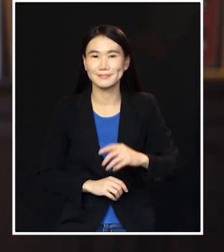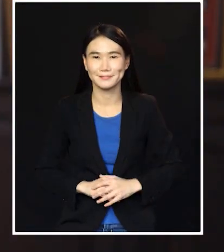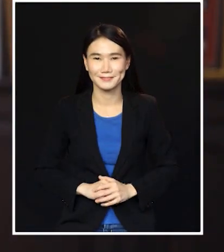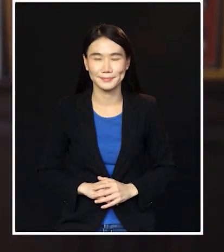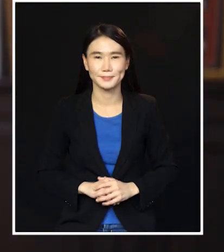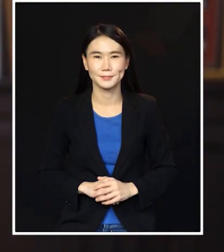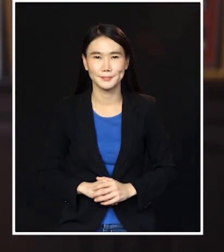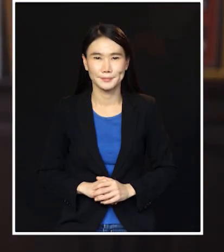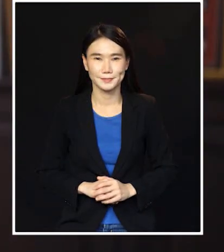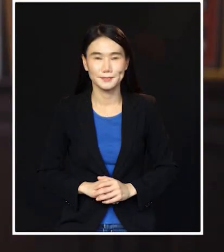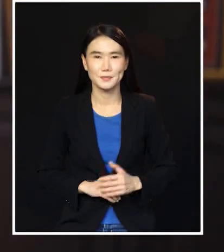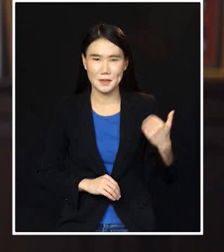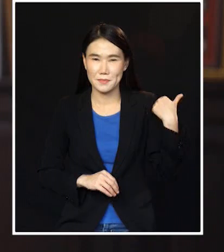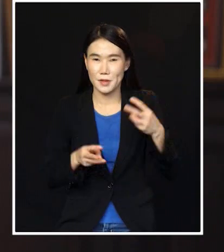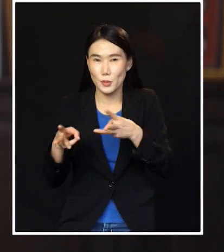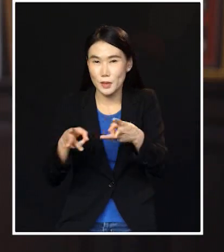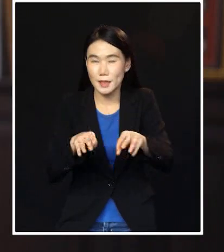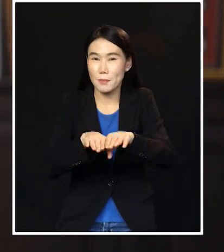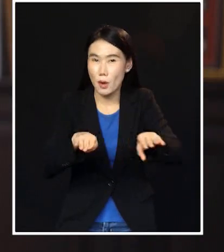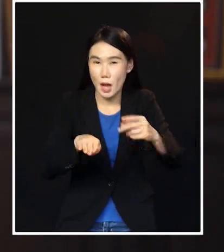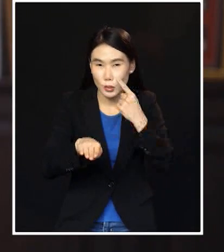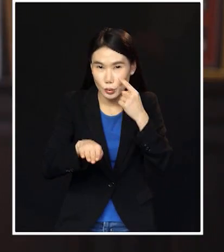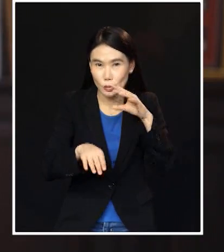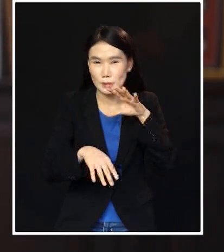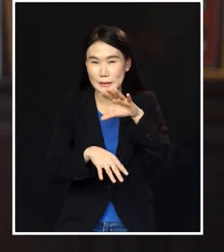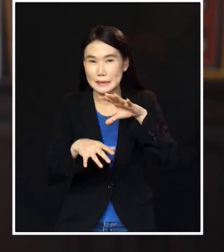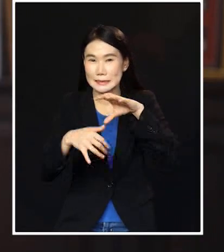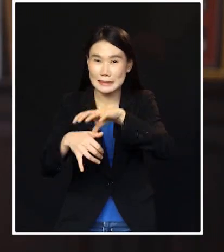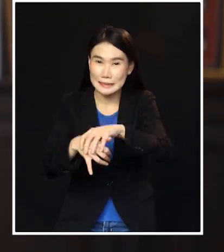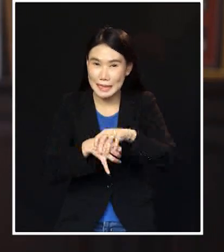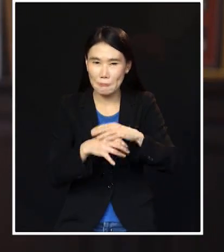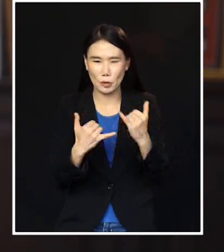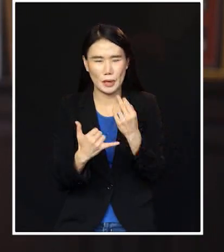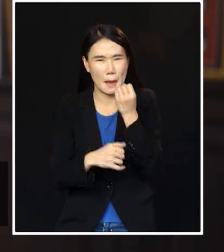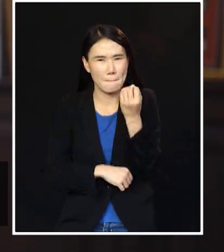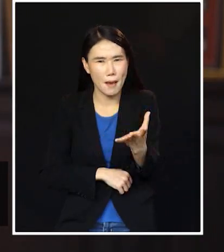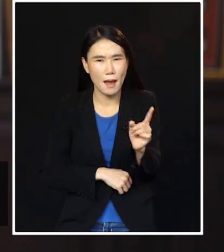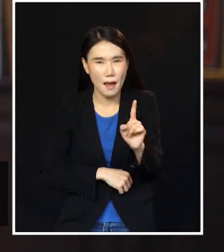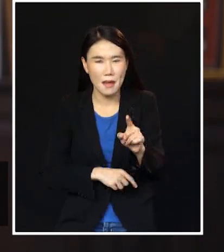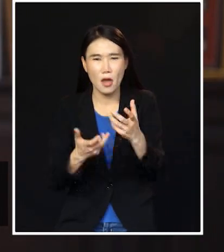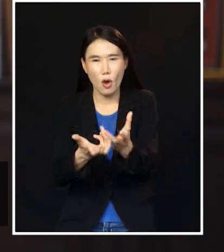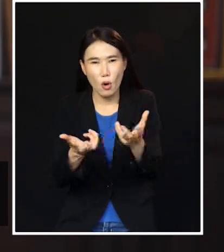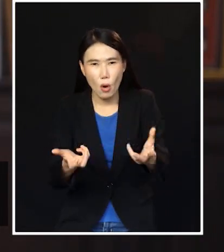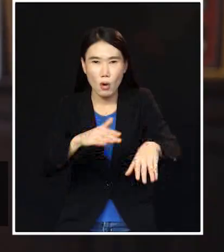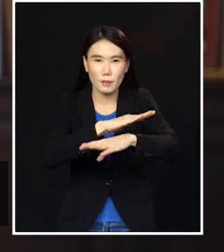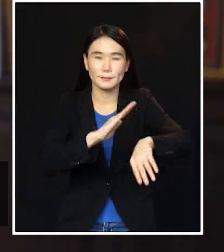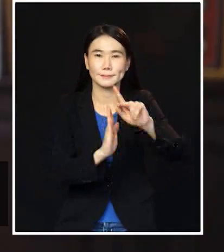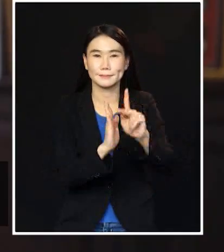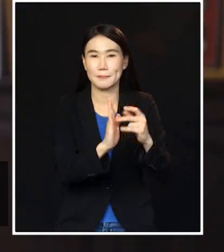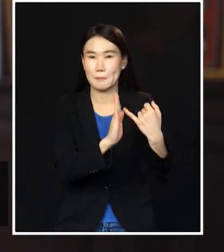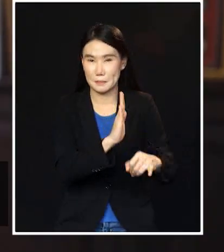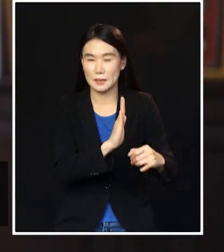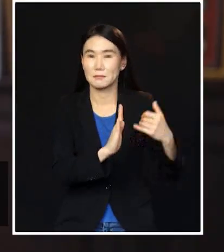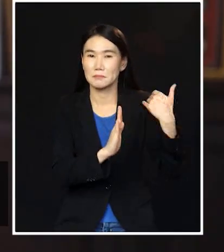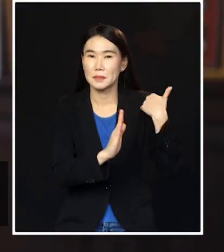ทช.เนี่ยก็ยังมีมาตรการในการเข้าไปจับกุมอะไรต่างๆซึ่งปัจจุบันเนี่ยเราจับเครื่อง